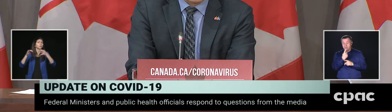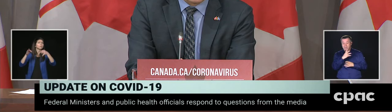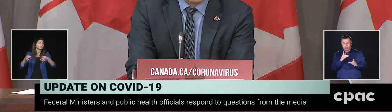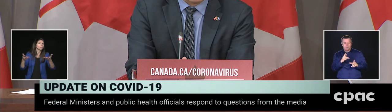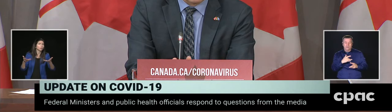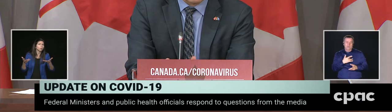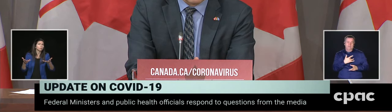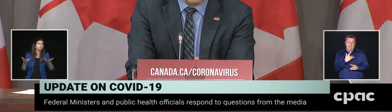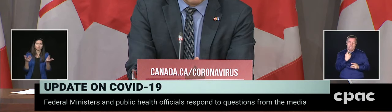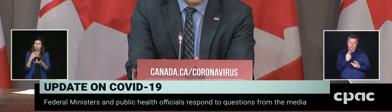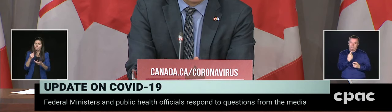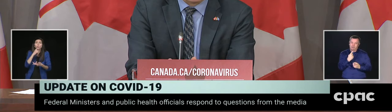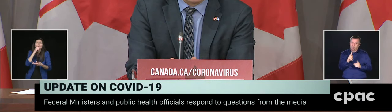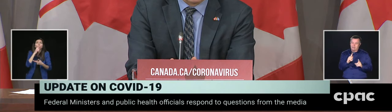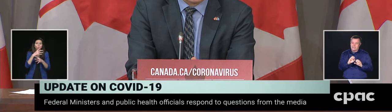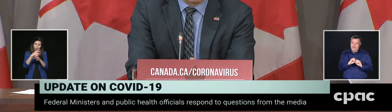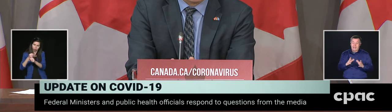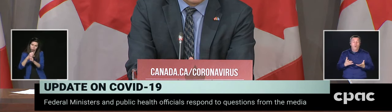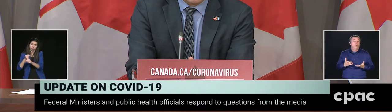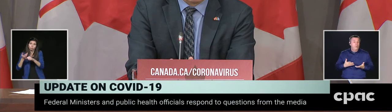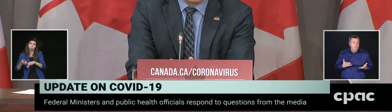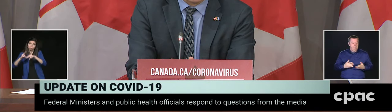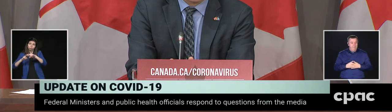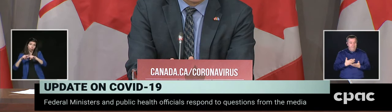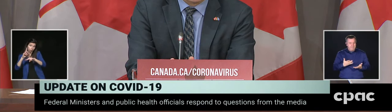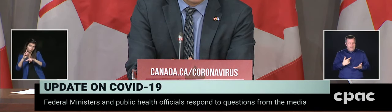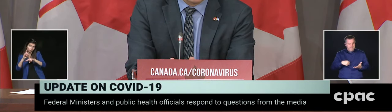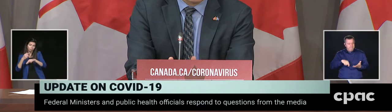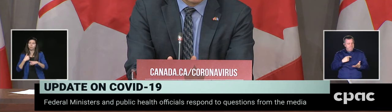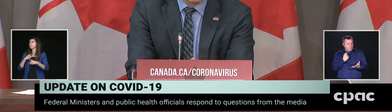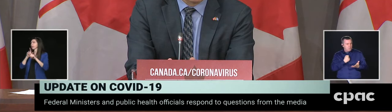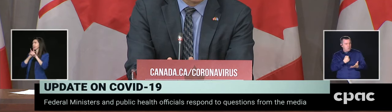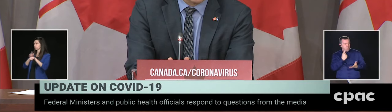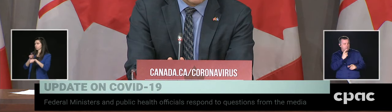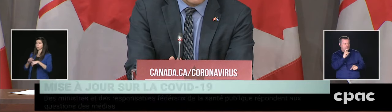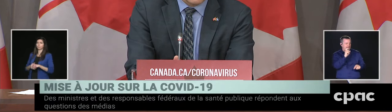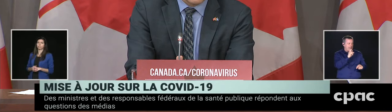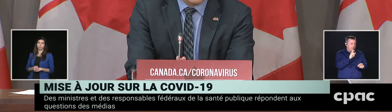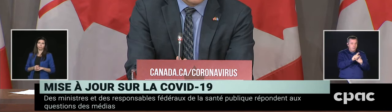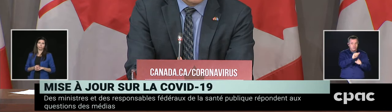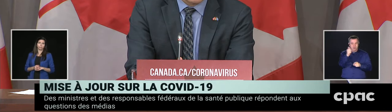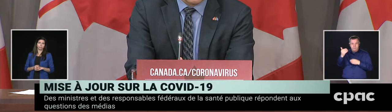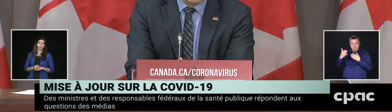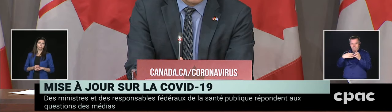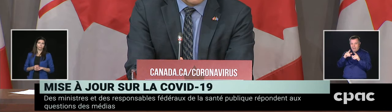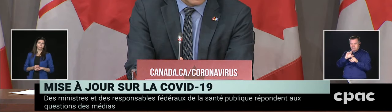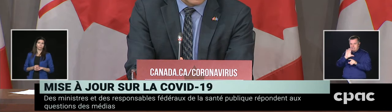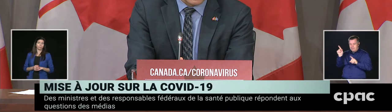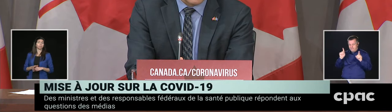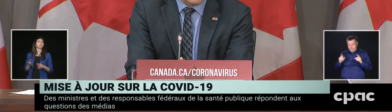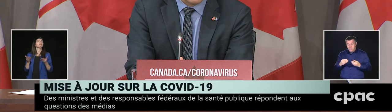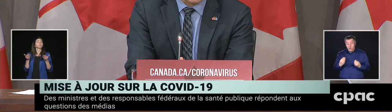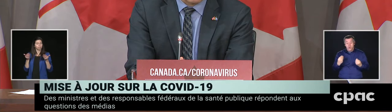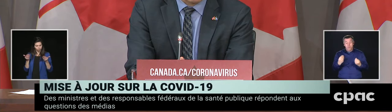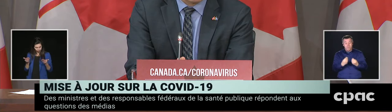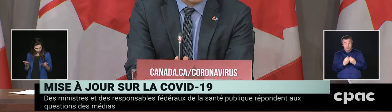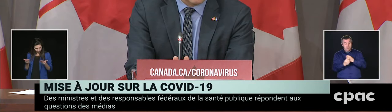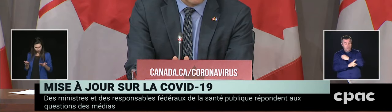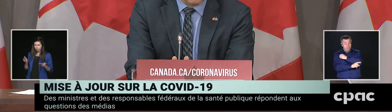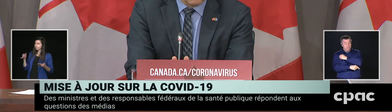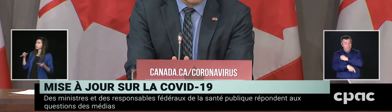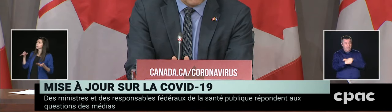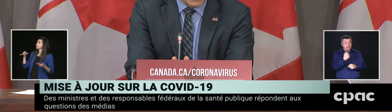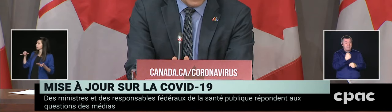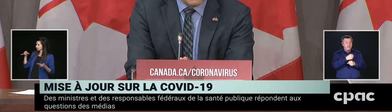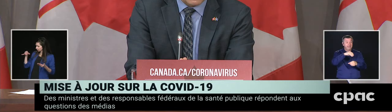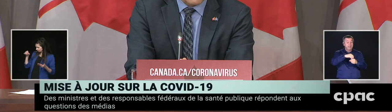qu'on est en train de comprendre au Québec et ailleurs au pays, c'est que beaucoup de travailleurs dans les services essentiels sont